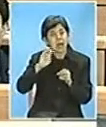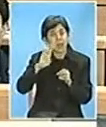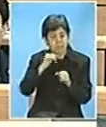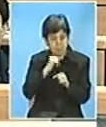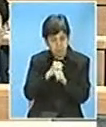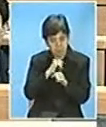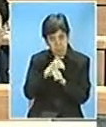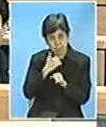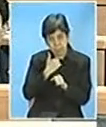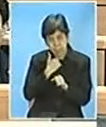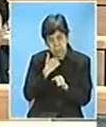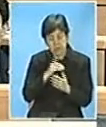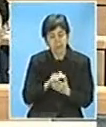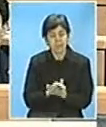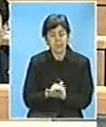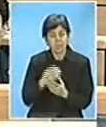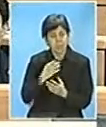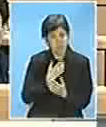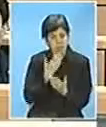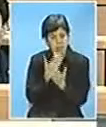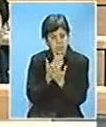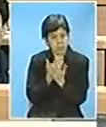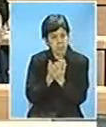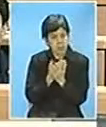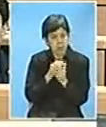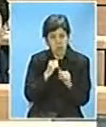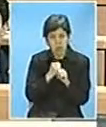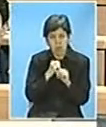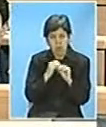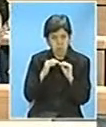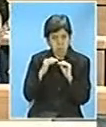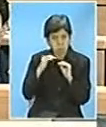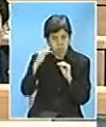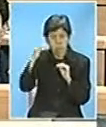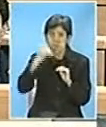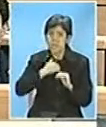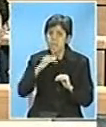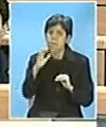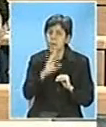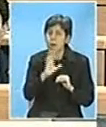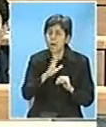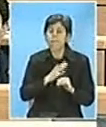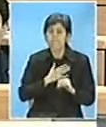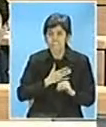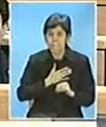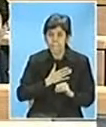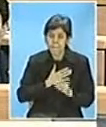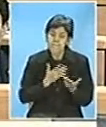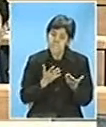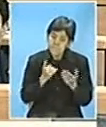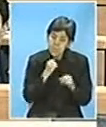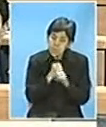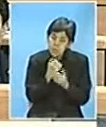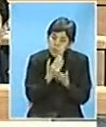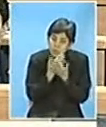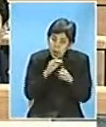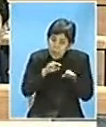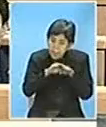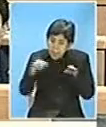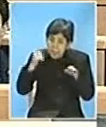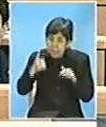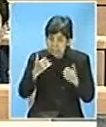ษาเป็นบัฟเฟอร์โซนในการที่ว่าไม่ให้ราคาที่เปลี่ยนแปลงไปอย่างรวดเร็วดังนั้นเองนะครับเราคงใช้แค่เพียงรักษาเสถียรภาพแต่ปั